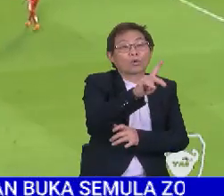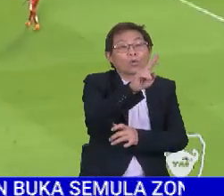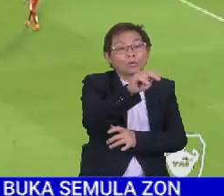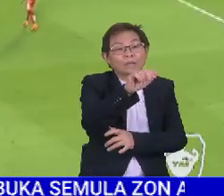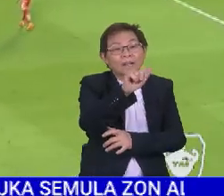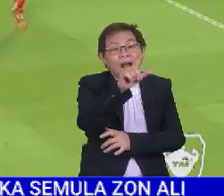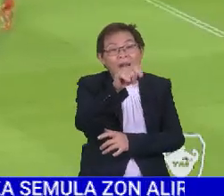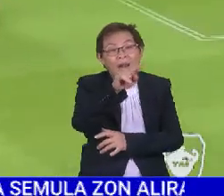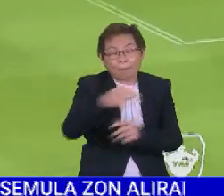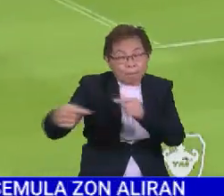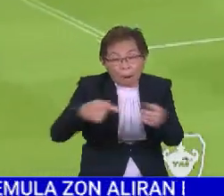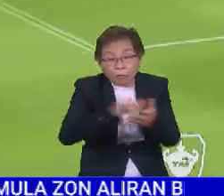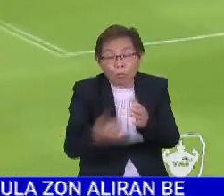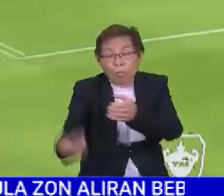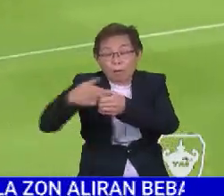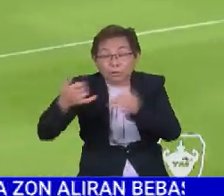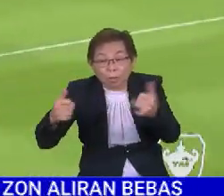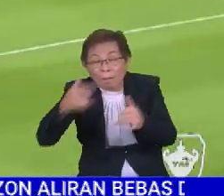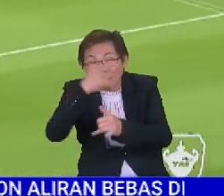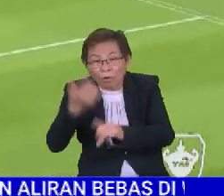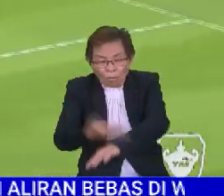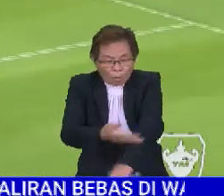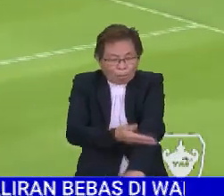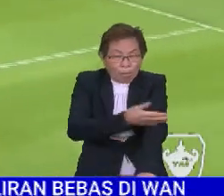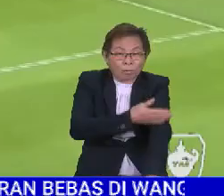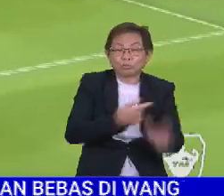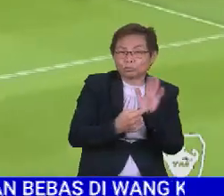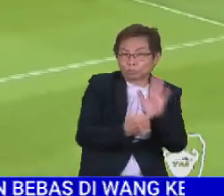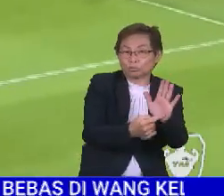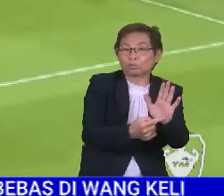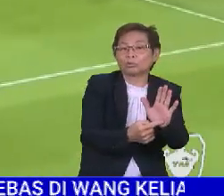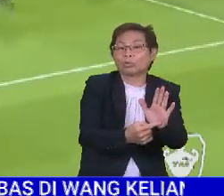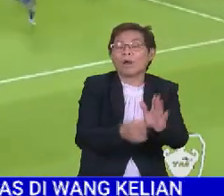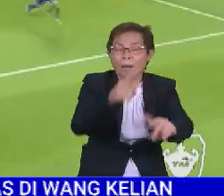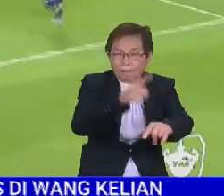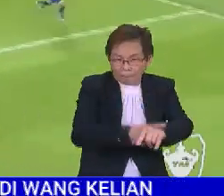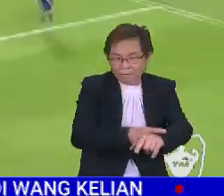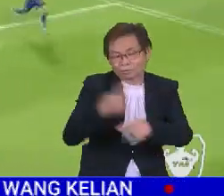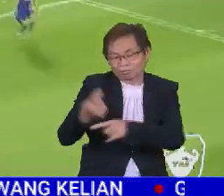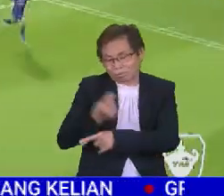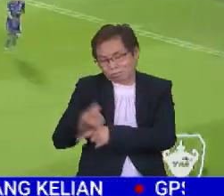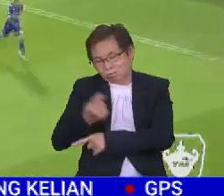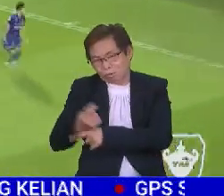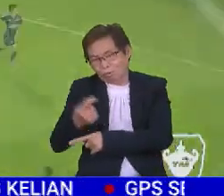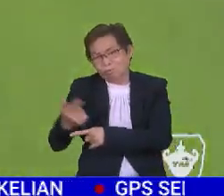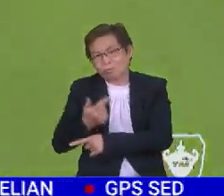dalam perlawanan itu adalah karena peningkatan prestasi ditunjukkan mereka semasa latihan